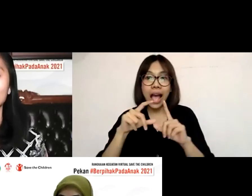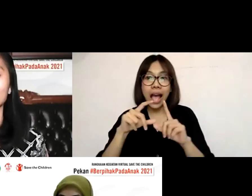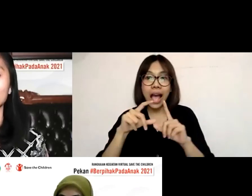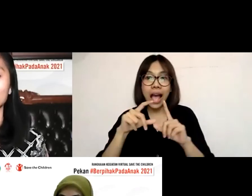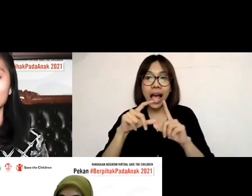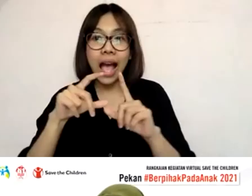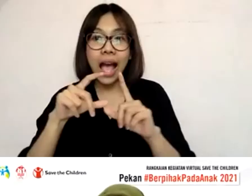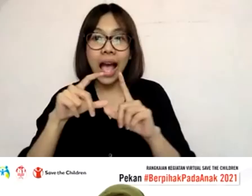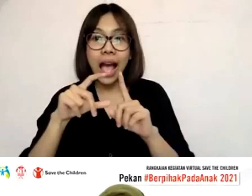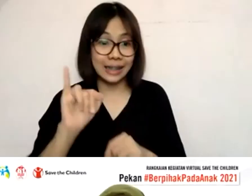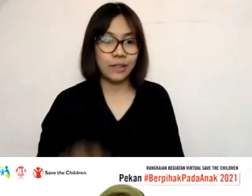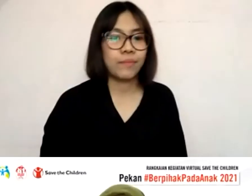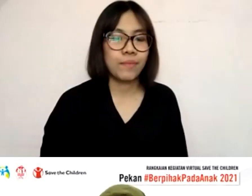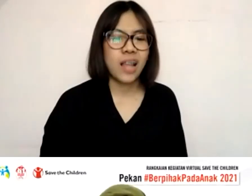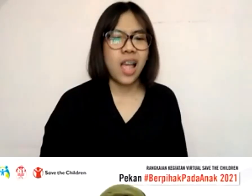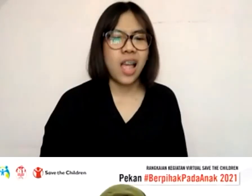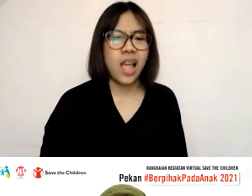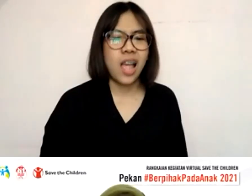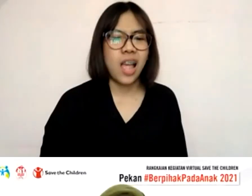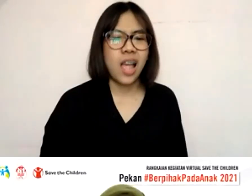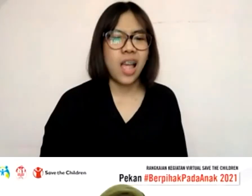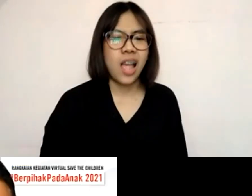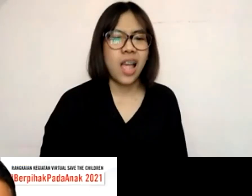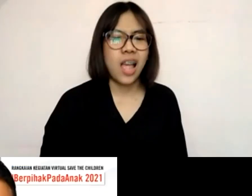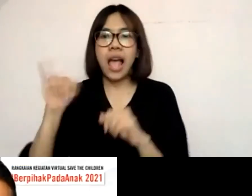juga ada pertanyaan yang ingin disampaikan ke Pak Samto.